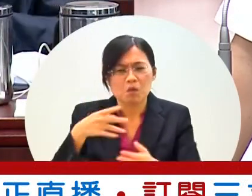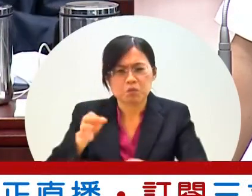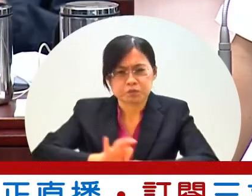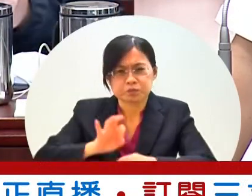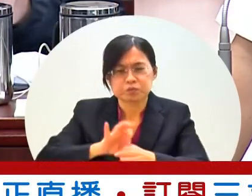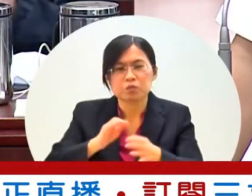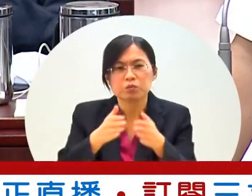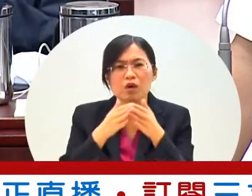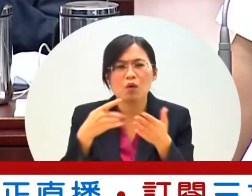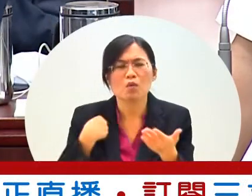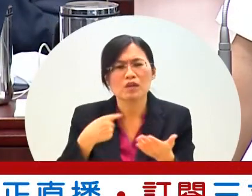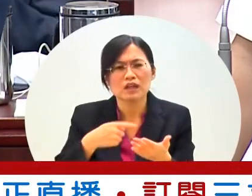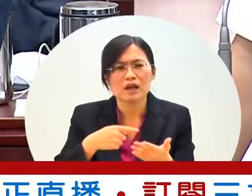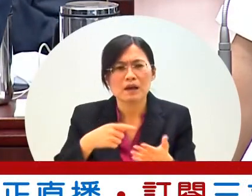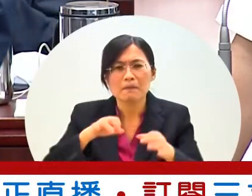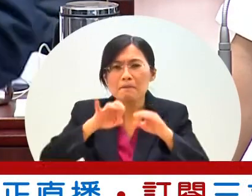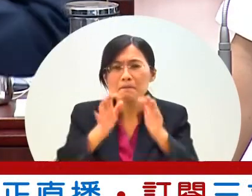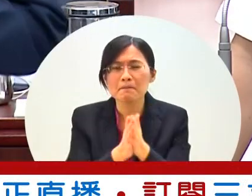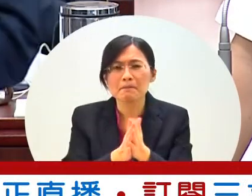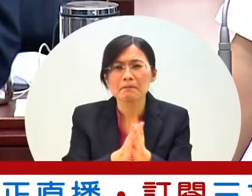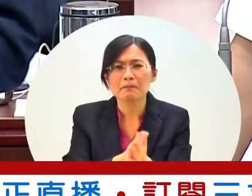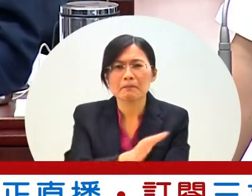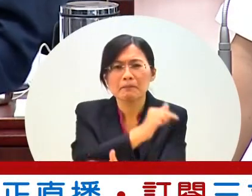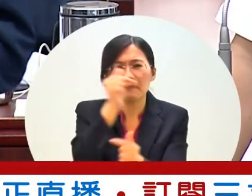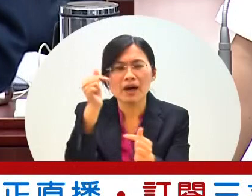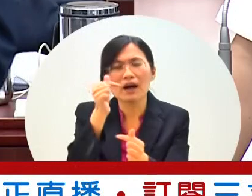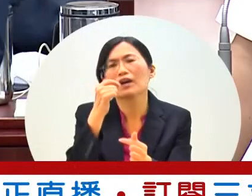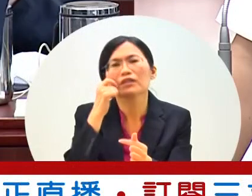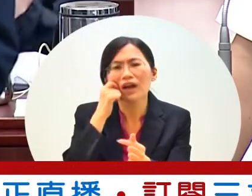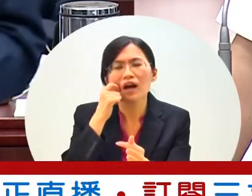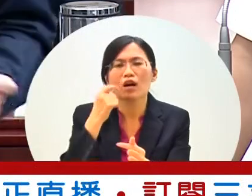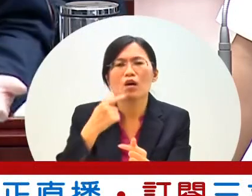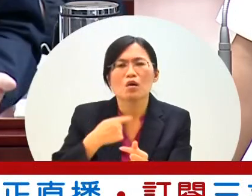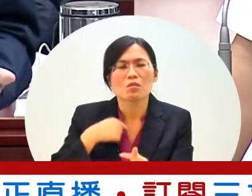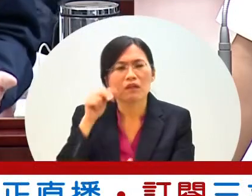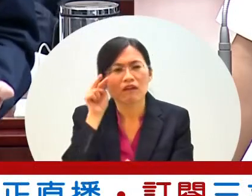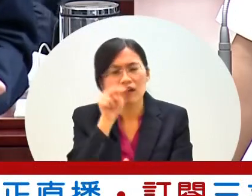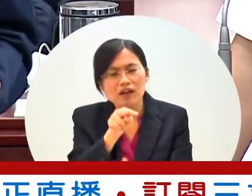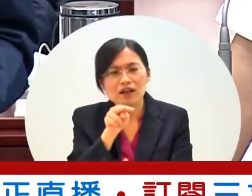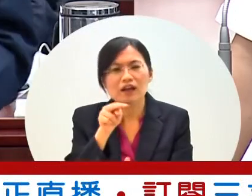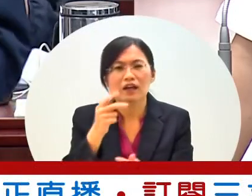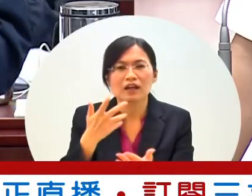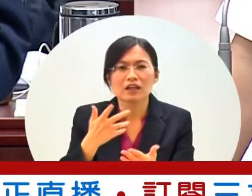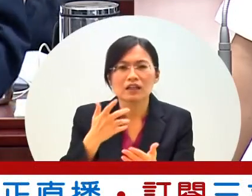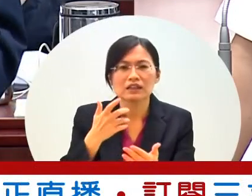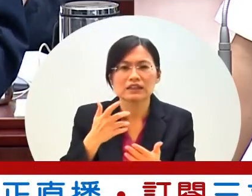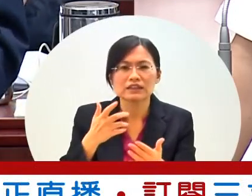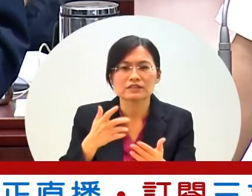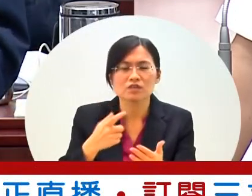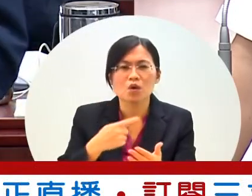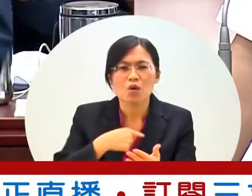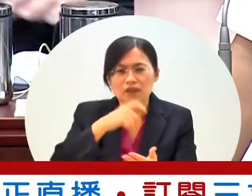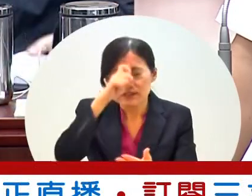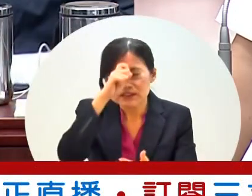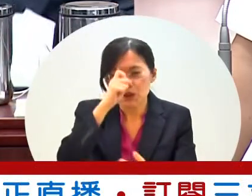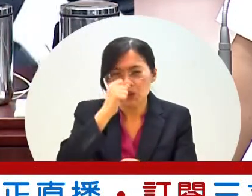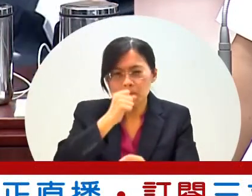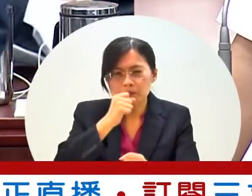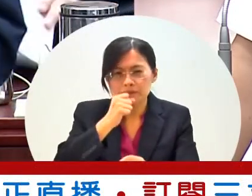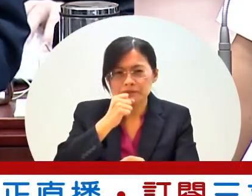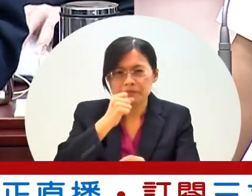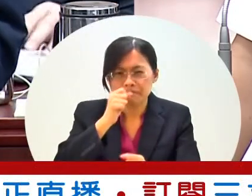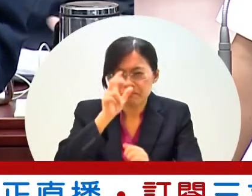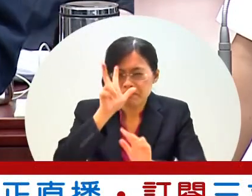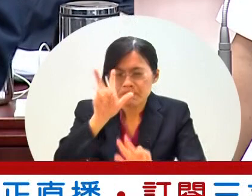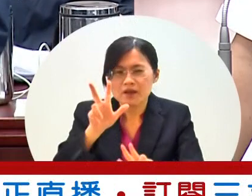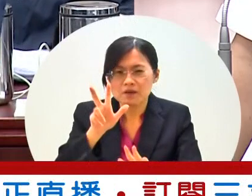到位了。我要讲的是，我们还是很务实来看我们整体国家的一个状况，很务实的来面对问题，包